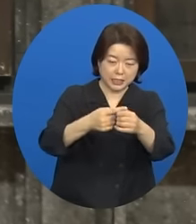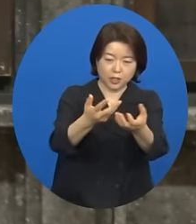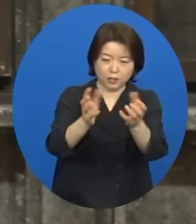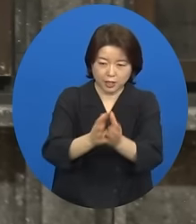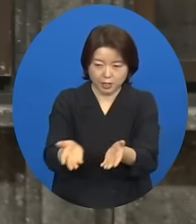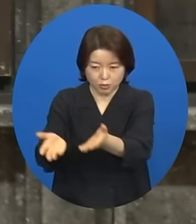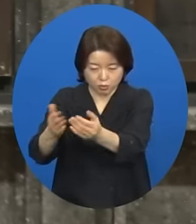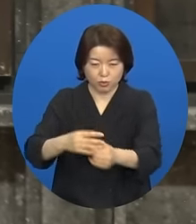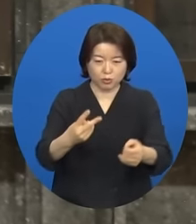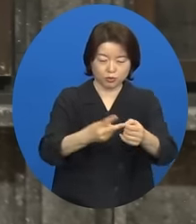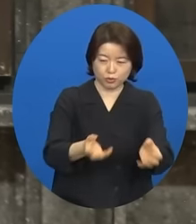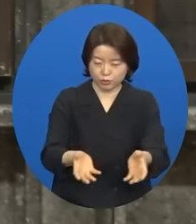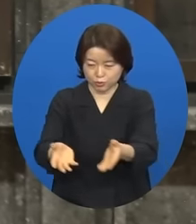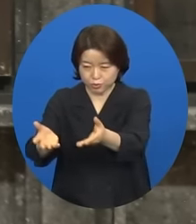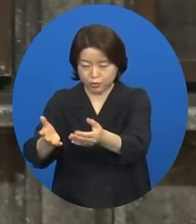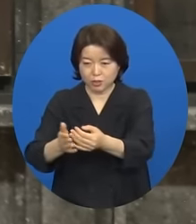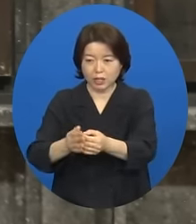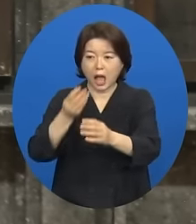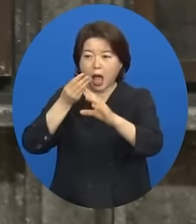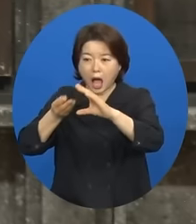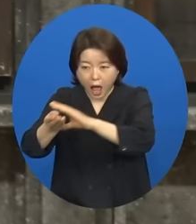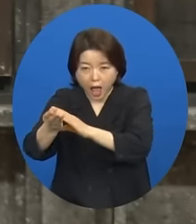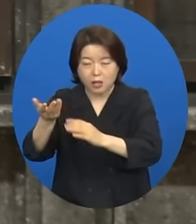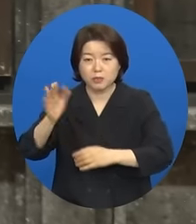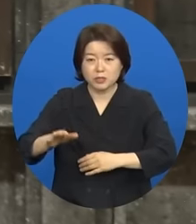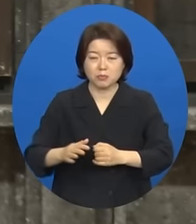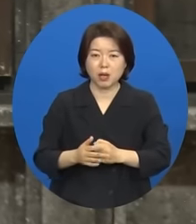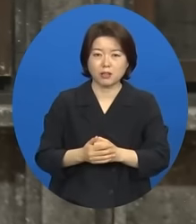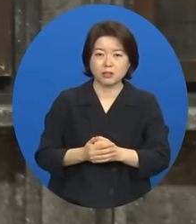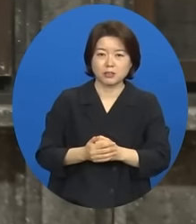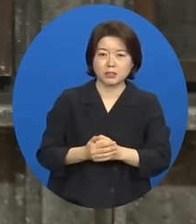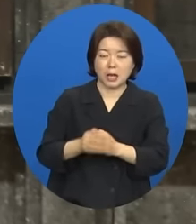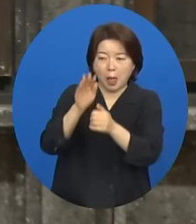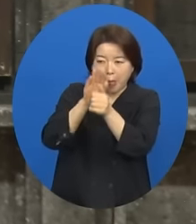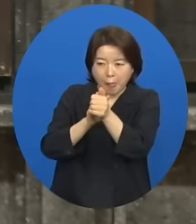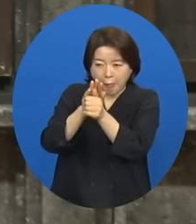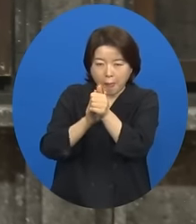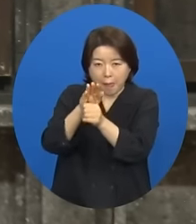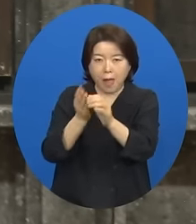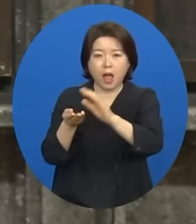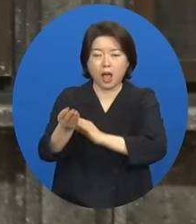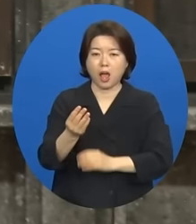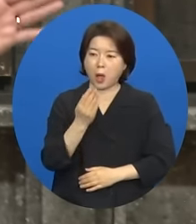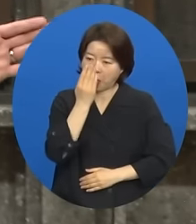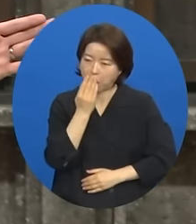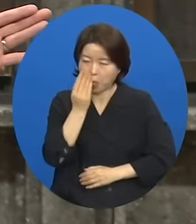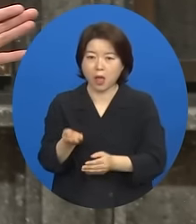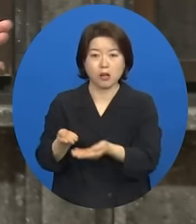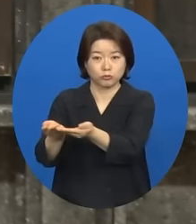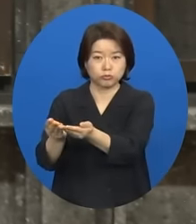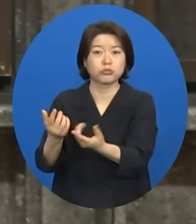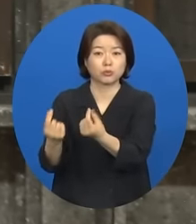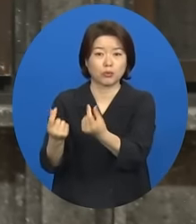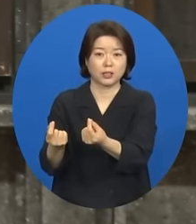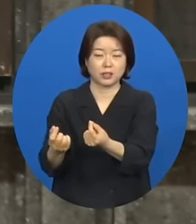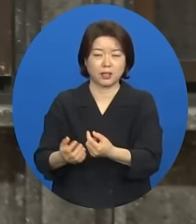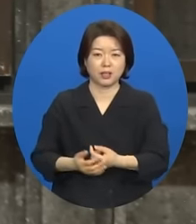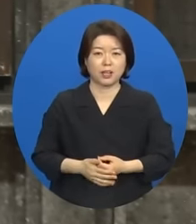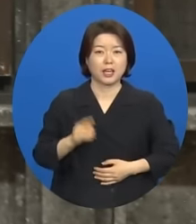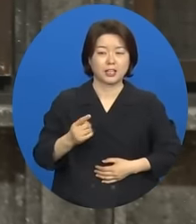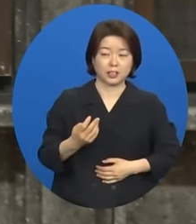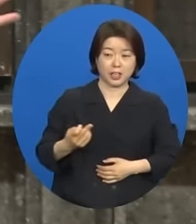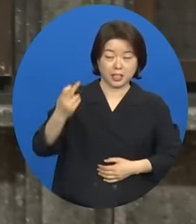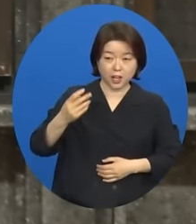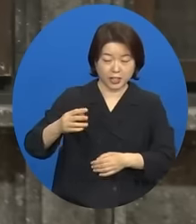것은 예물이라고 되어 있지만 원어의 의미는 조공입니다. 그러니까 한마디로 뇌물을 지금 바치는 거예요. 그렇게 해서 형이